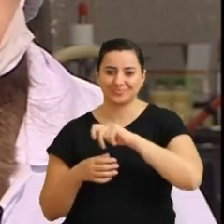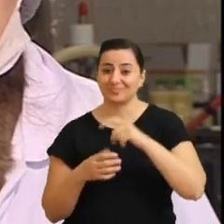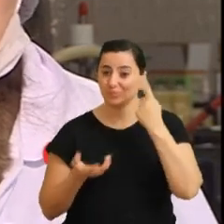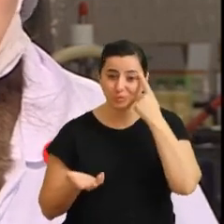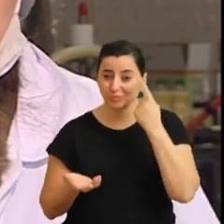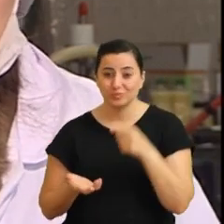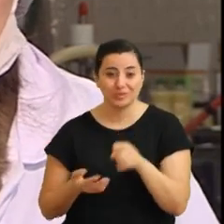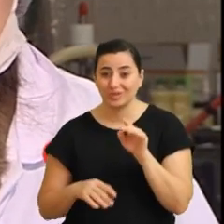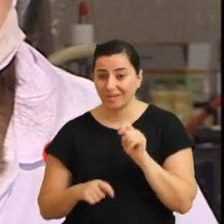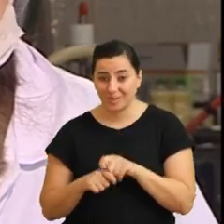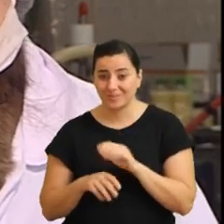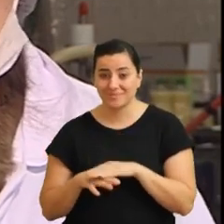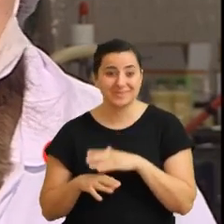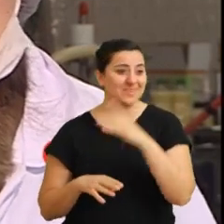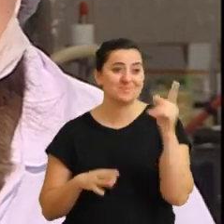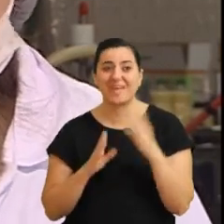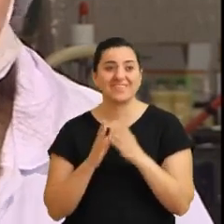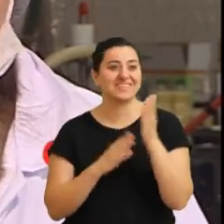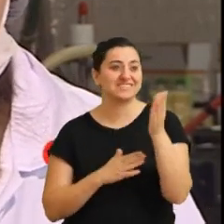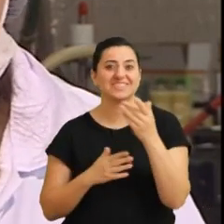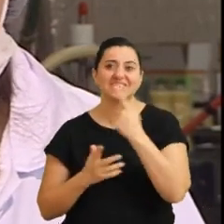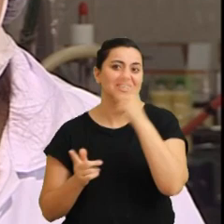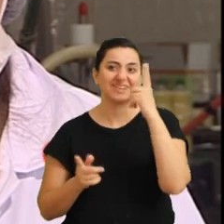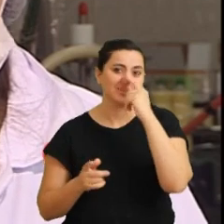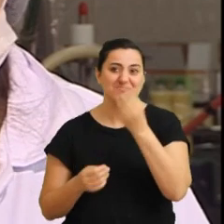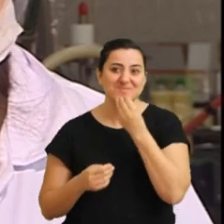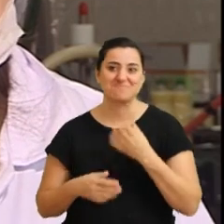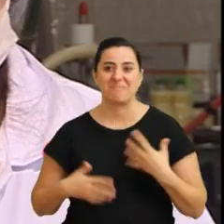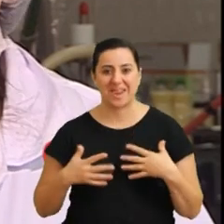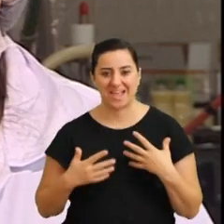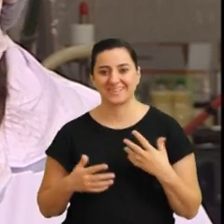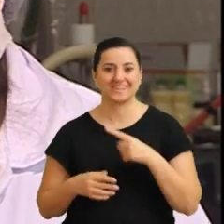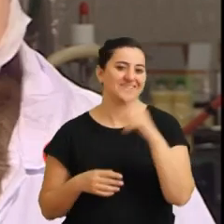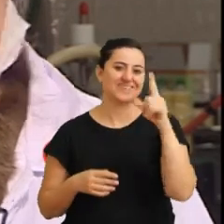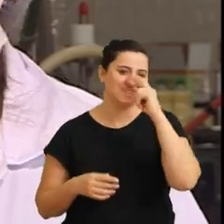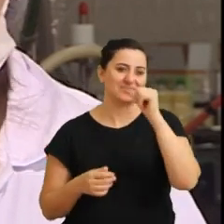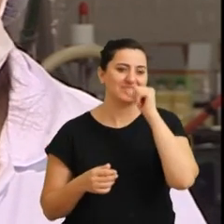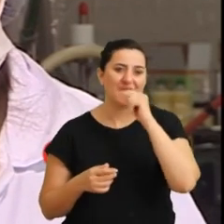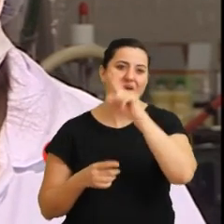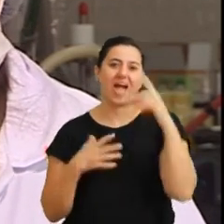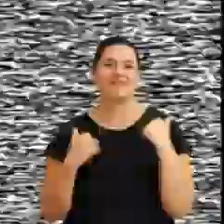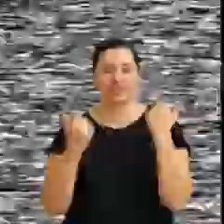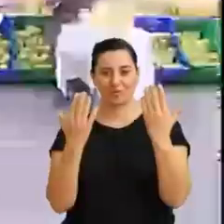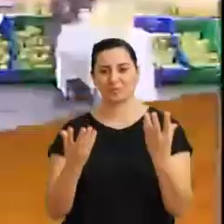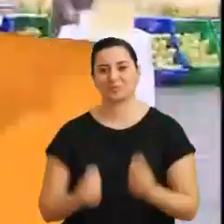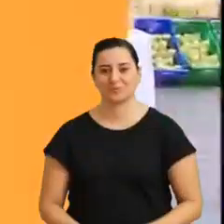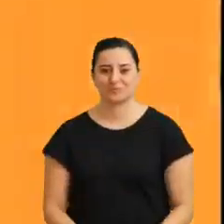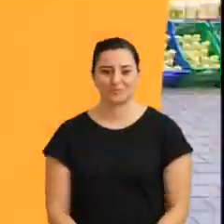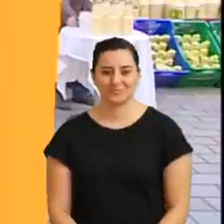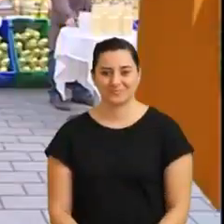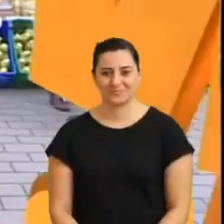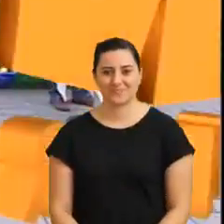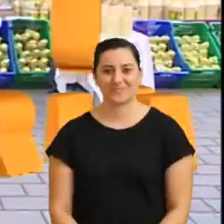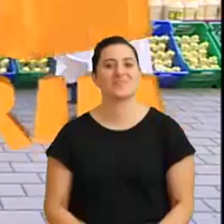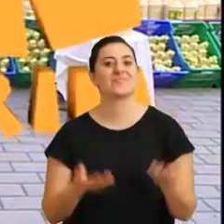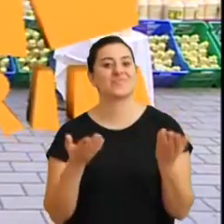düşündük, acaba bu yaptığımız boza kimlerin evine girecek, kimler tadacak diye. Artık kim içecekse afiyet olsun. Buyurun,